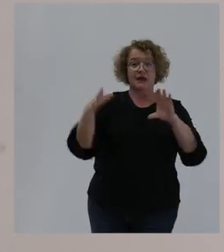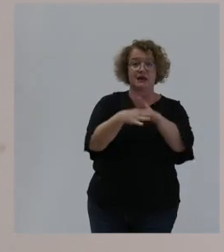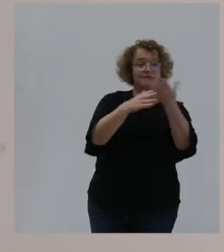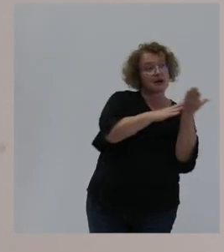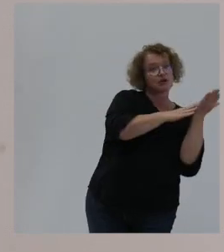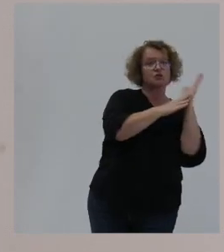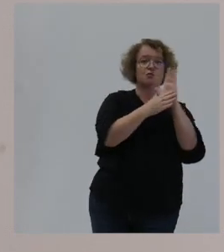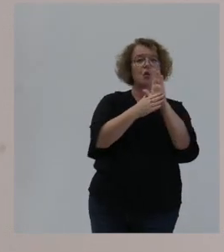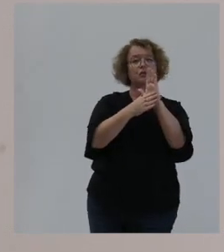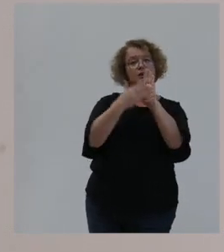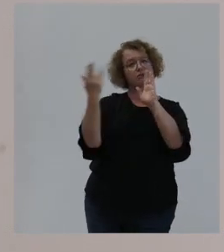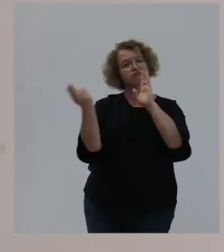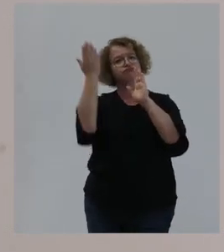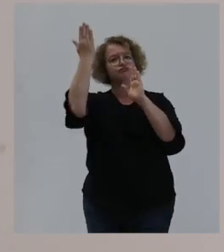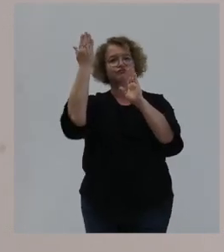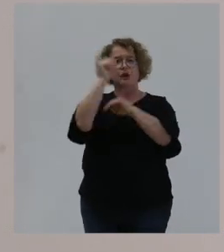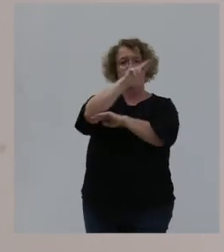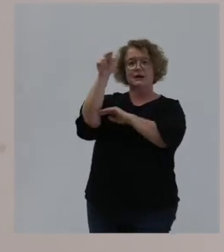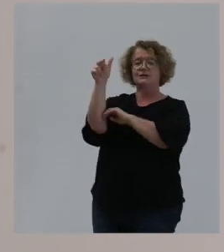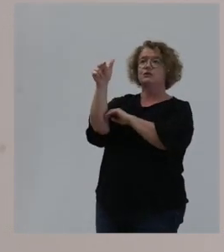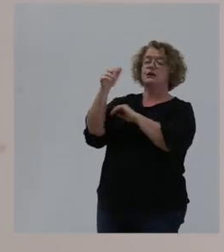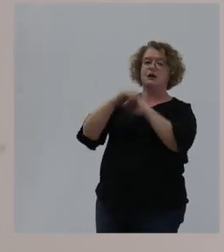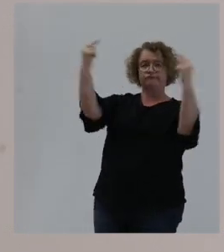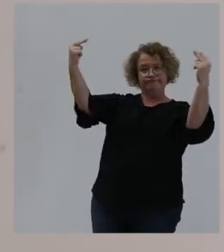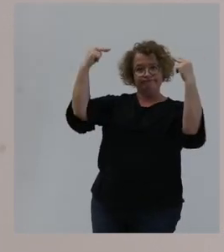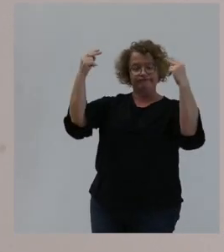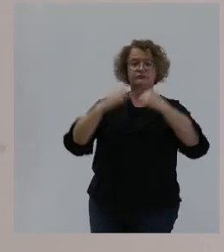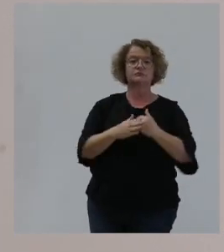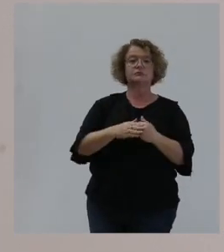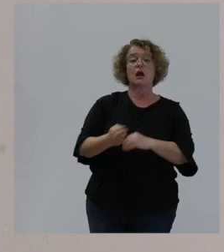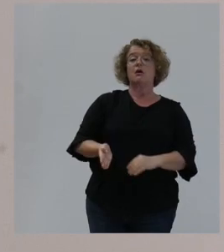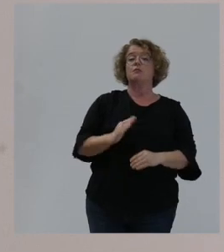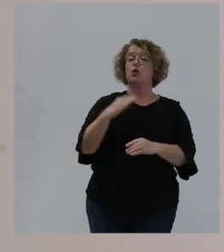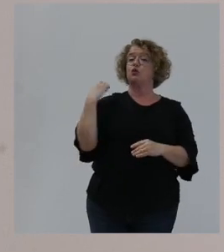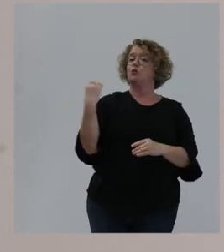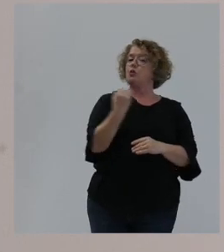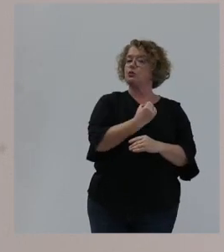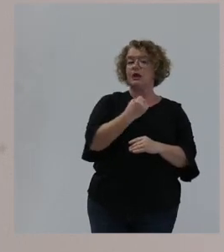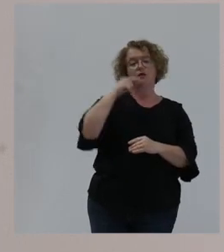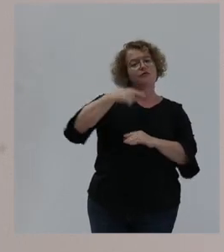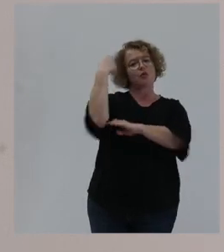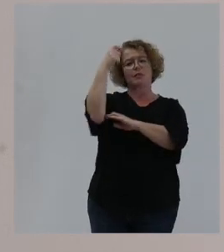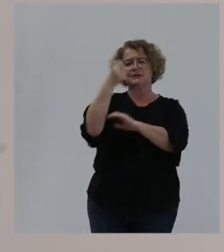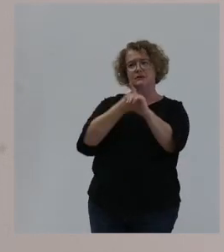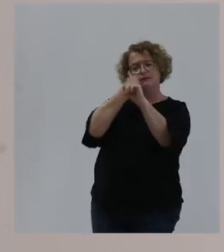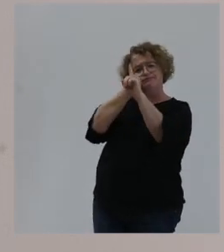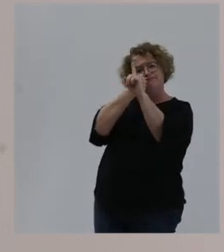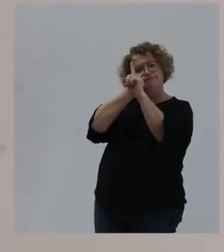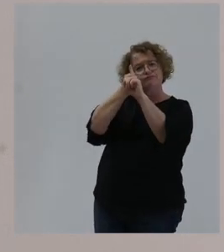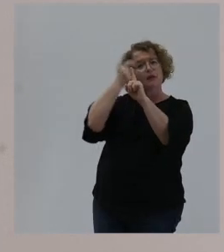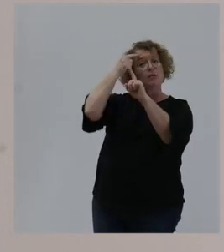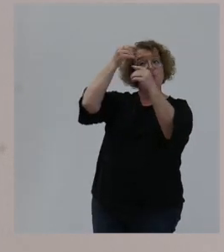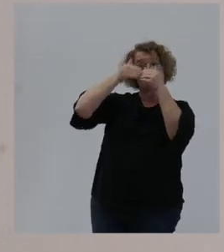un grand U à l'échelle nationale. Bordeaux-Montaigne a besoin d'une présidence combative face aux défis qui se présentent